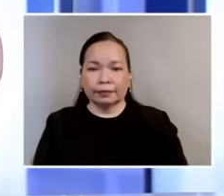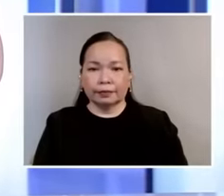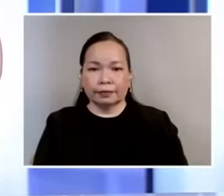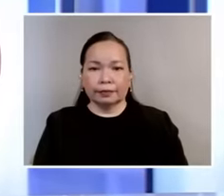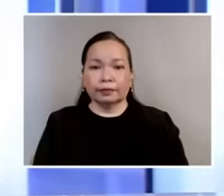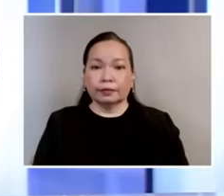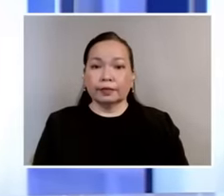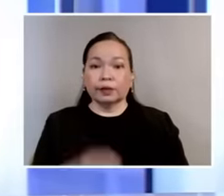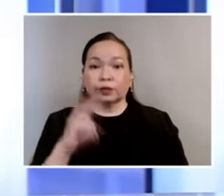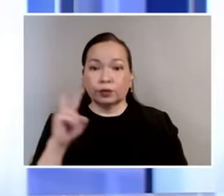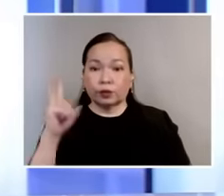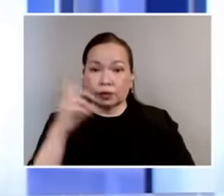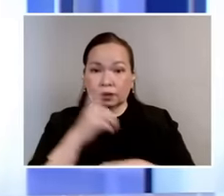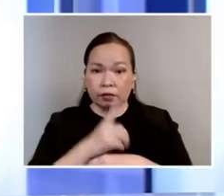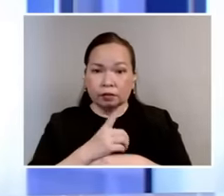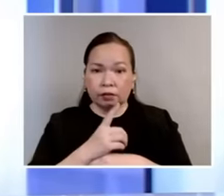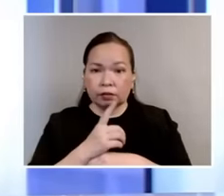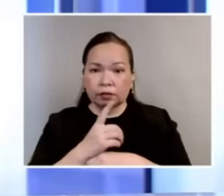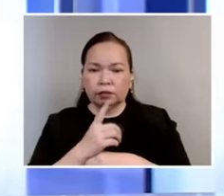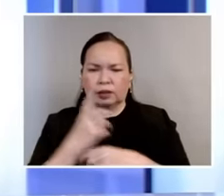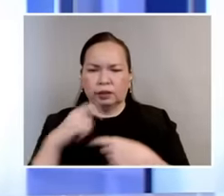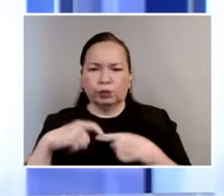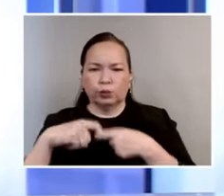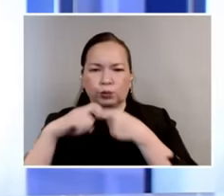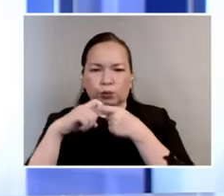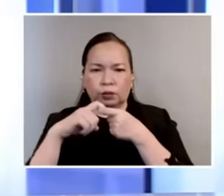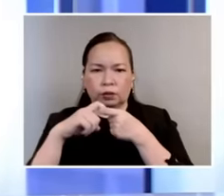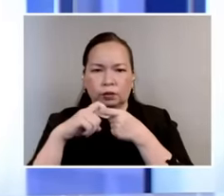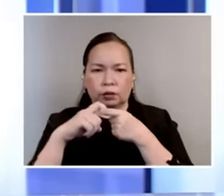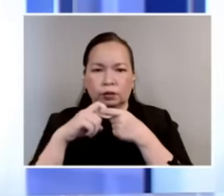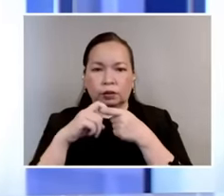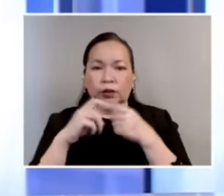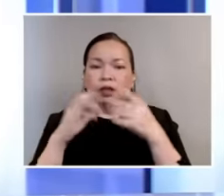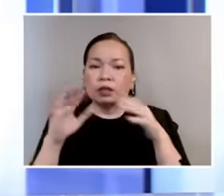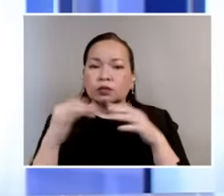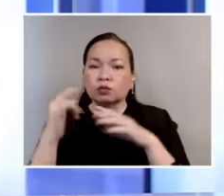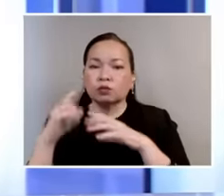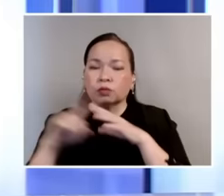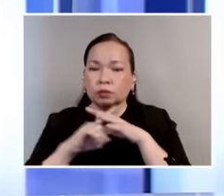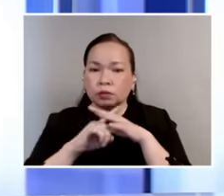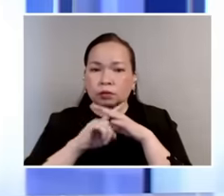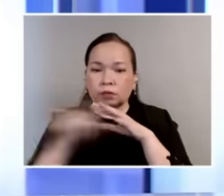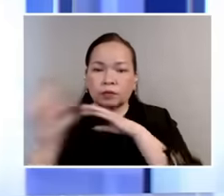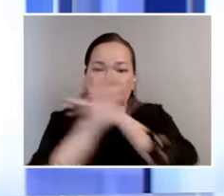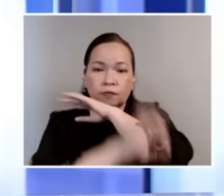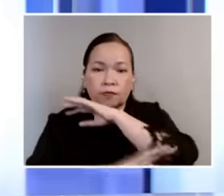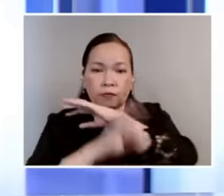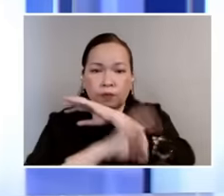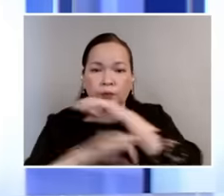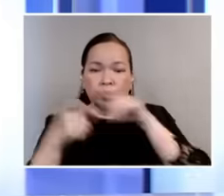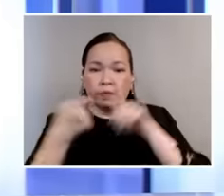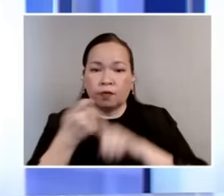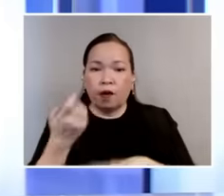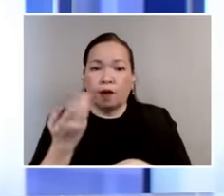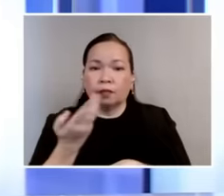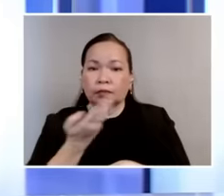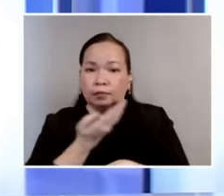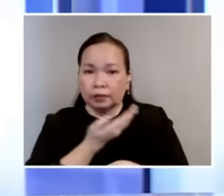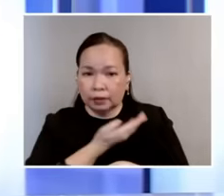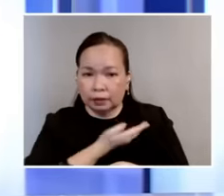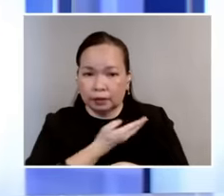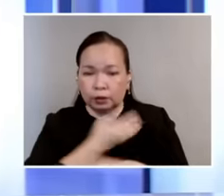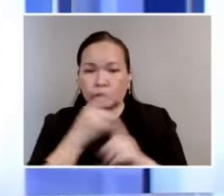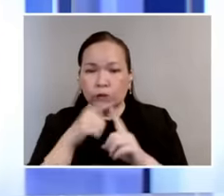Dalawang araw nang suspendido ang paglikas ng foreign nationals mula Gaza papuntang Egypt sa kabila ng pag-atake